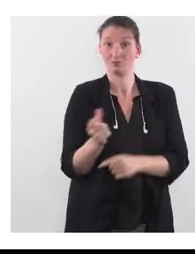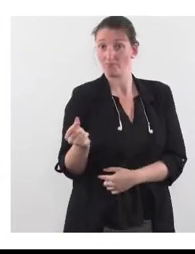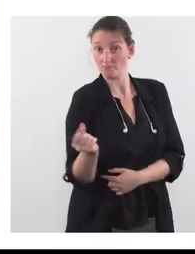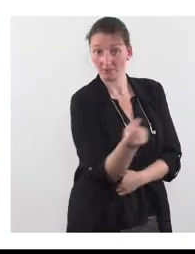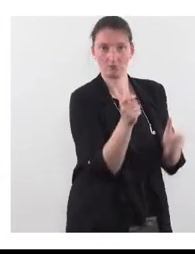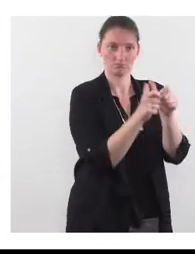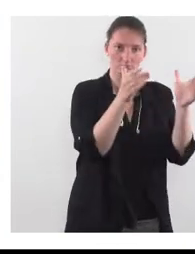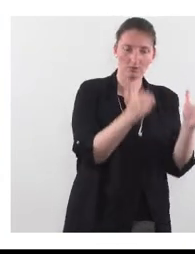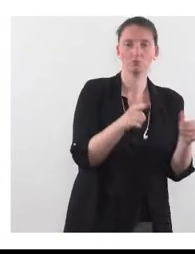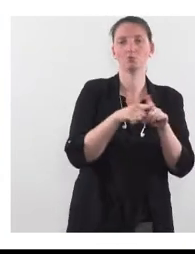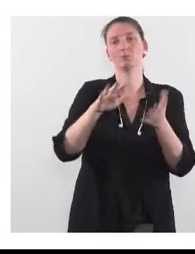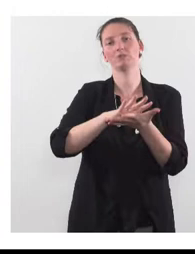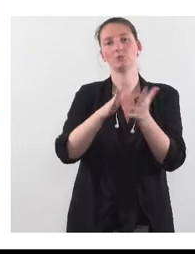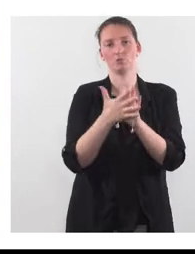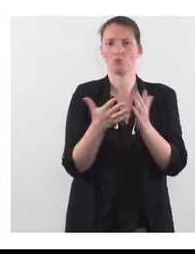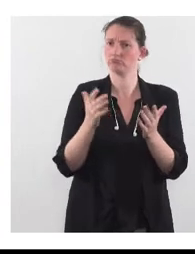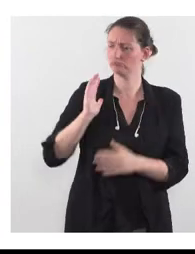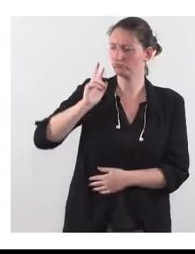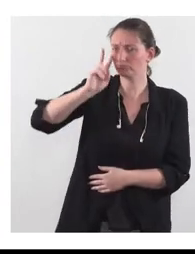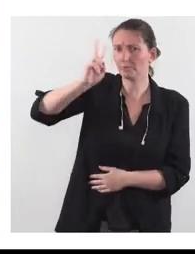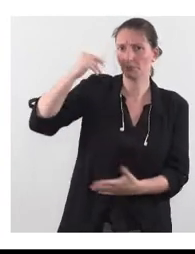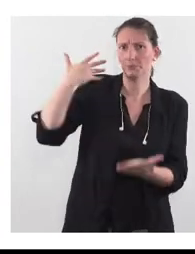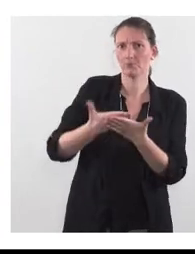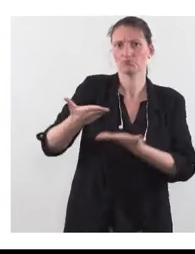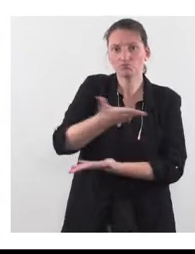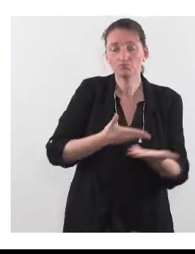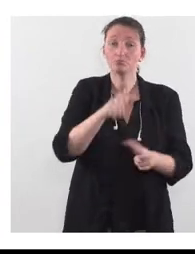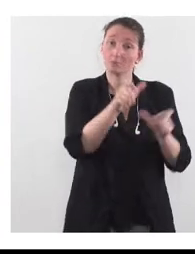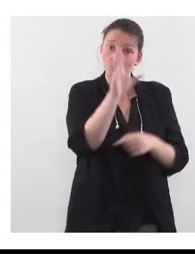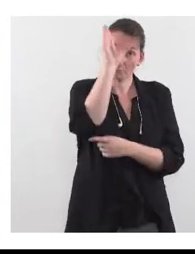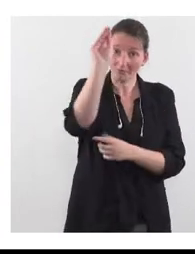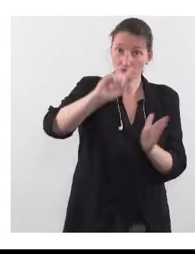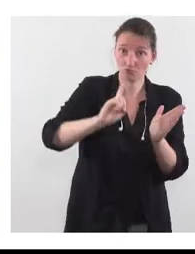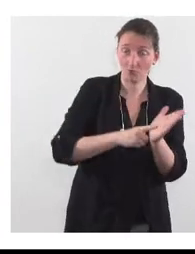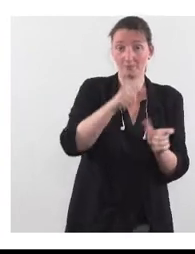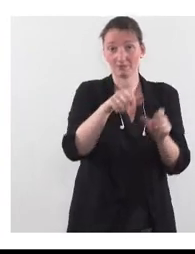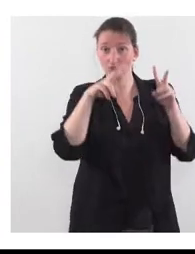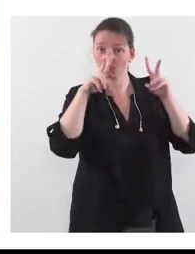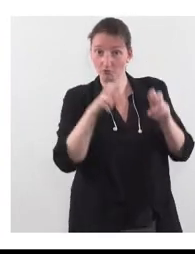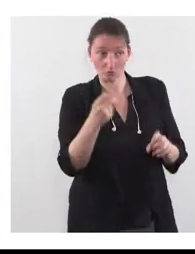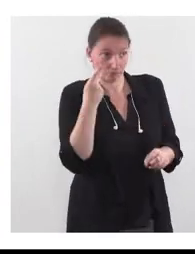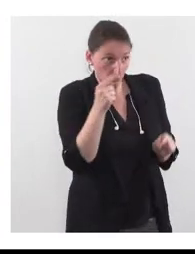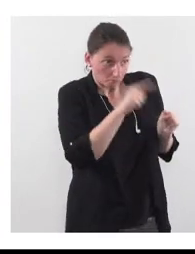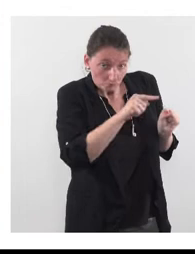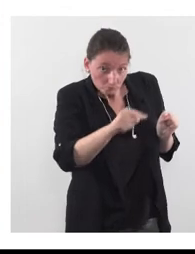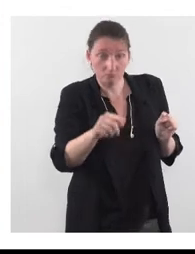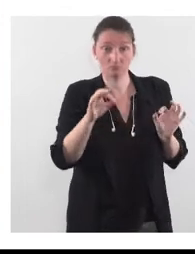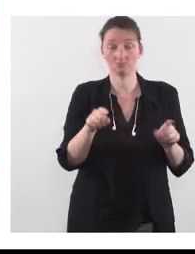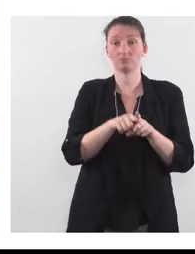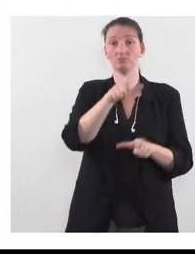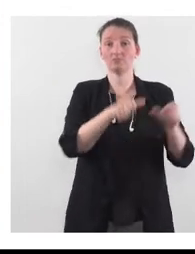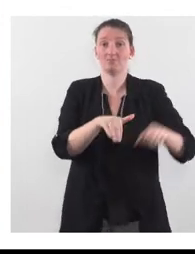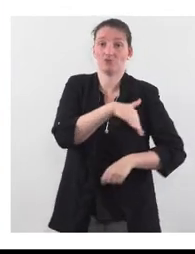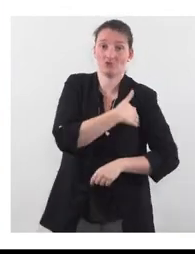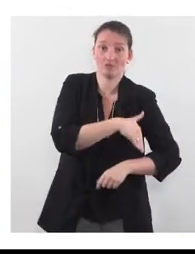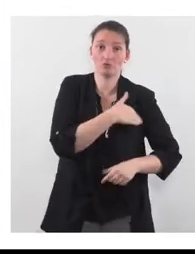nous échangeons régulièrement, des professionnels du droit, des chercheurs, j'en vois quelques-uns, mais aussi des agents et délégués du